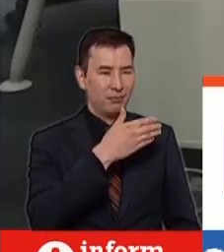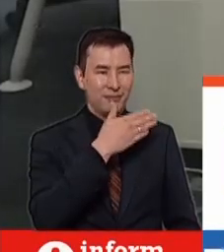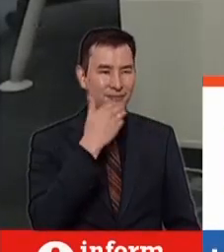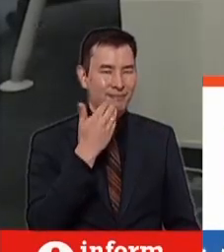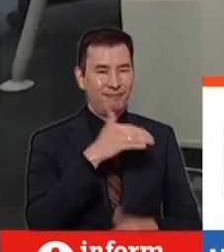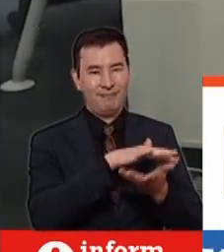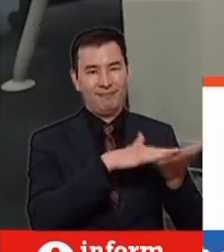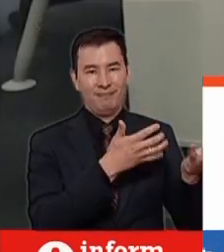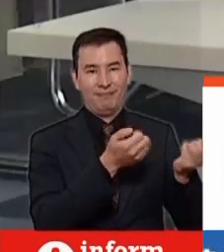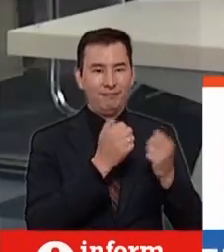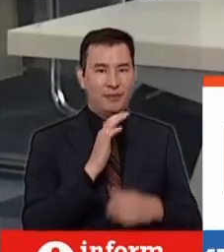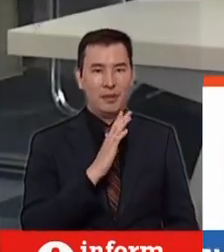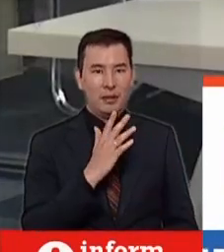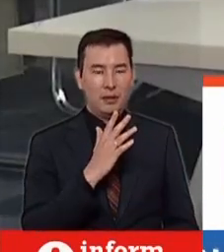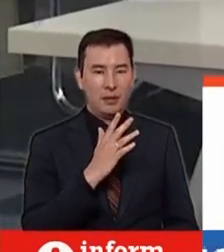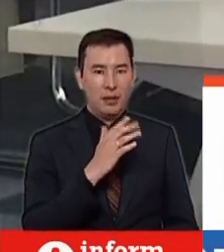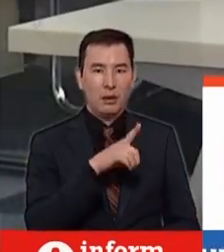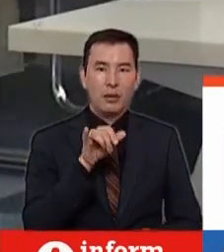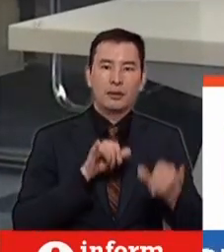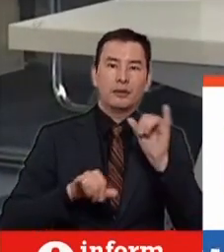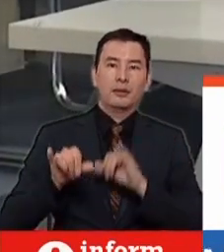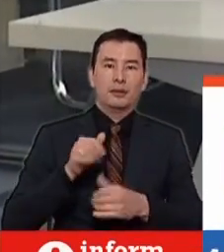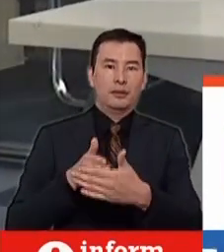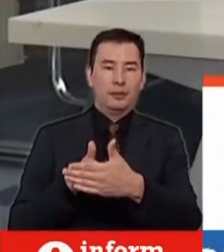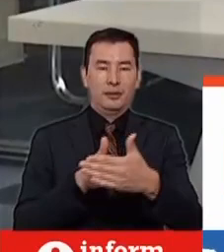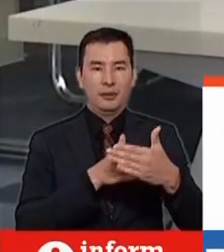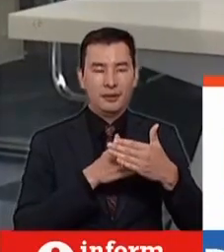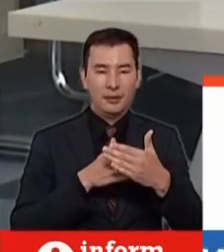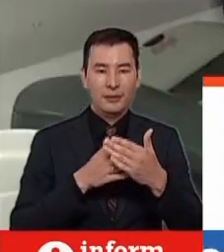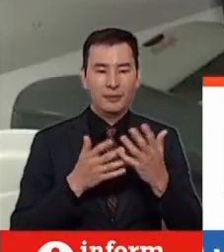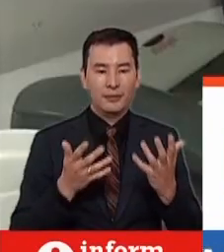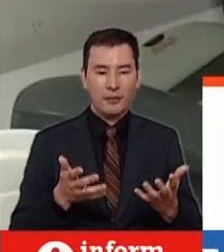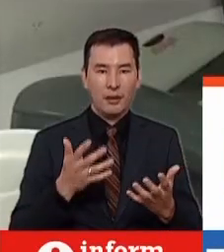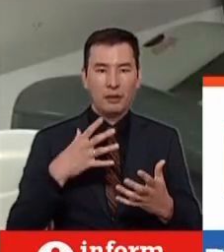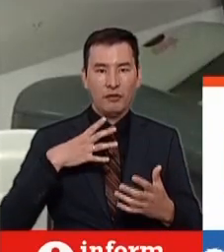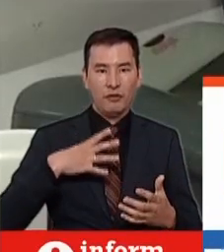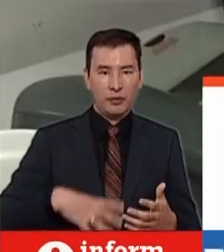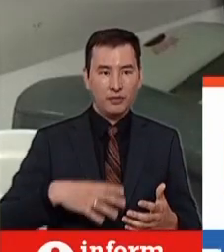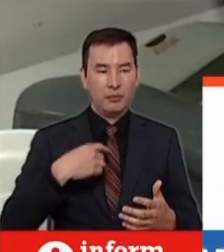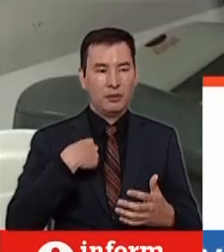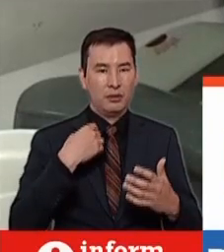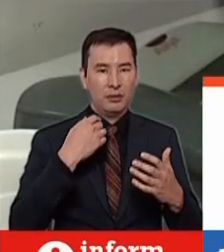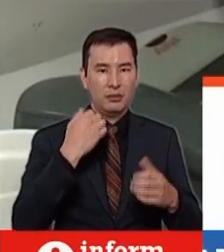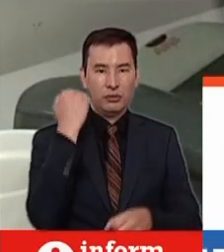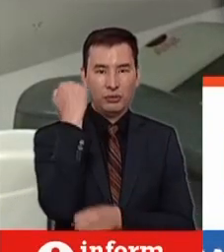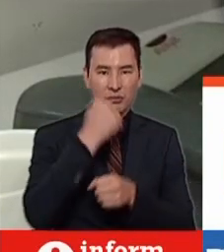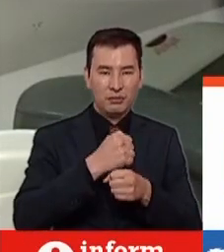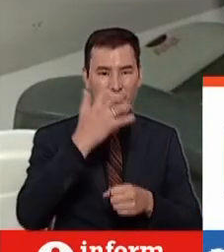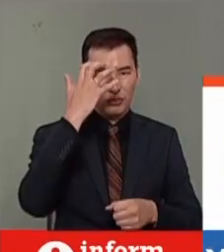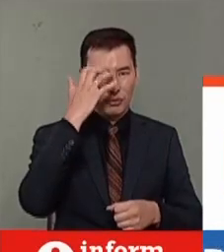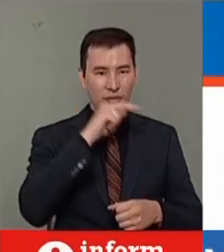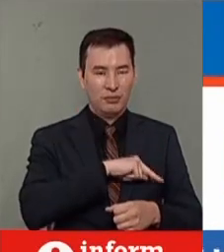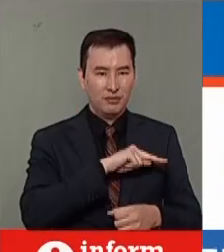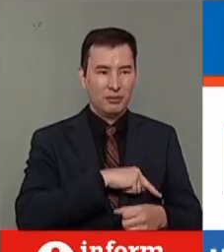трудоустройство с хорошей зарплатой, но без карьерного роста и всяких перспектив. Они теряют драгоценное время, которое можно было бы потратить